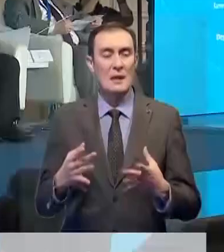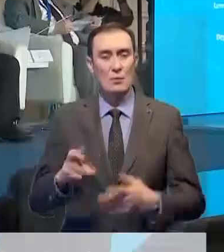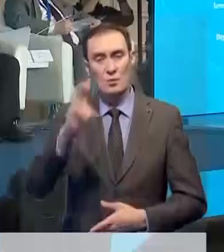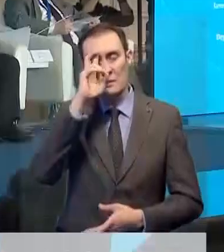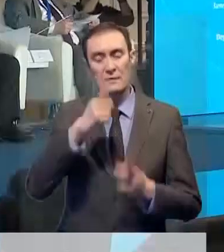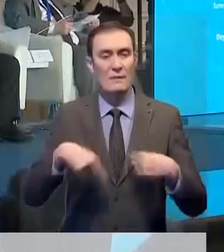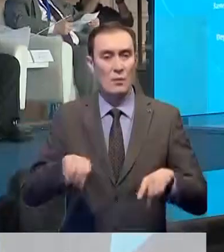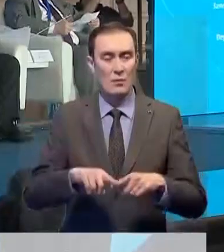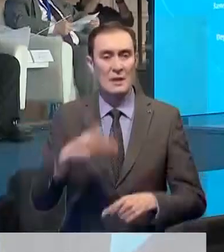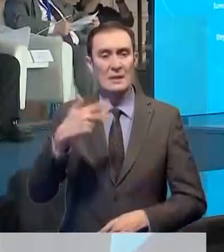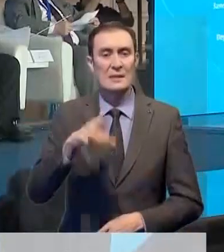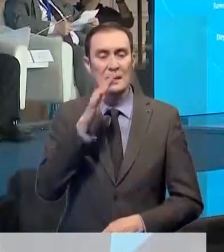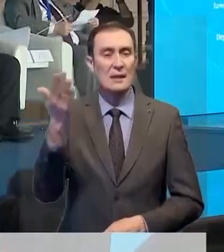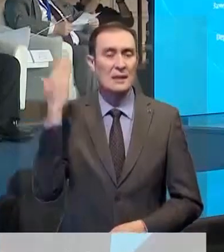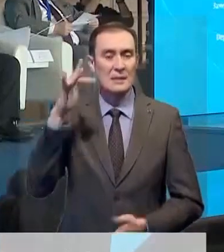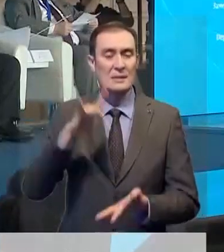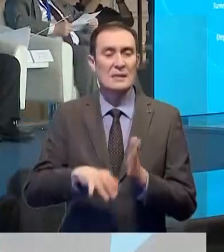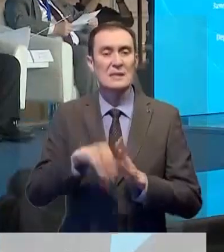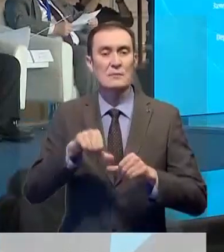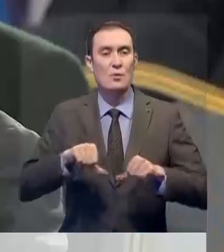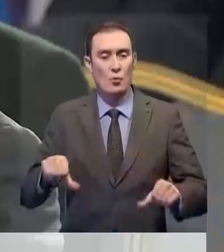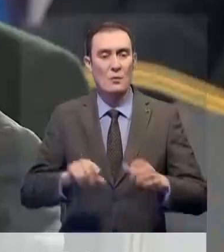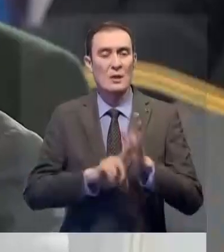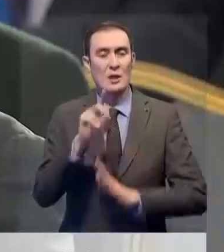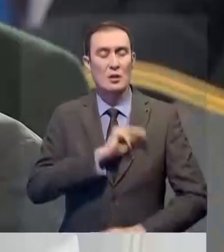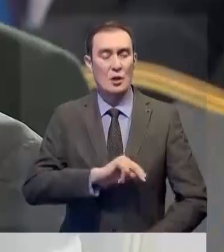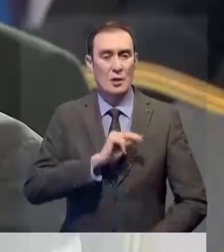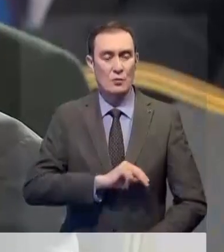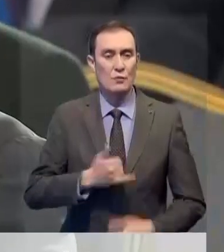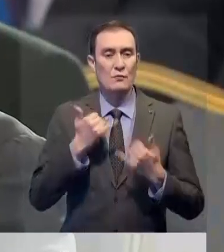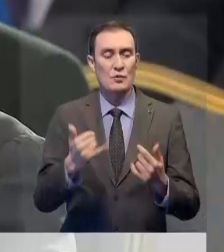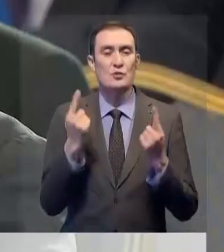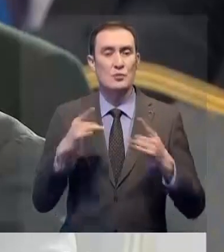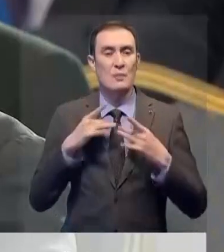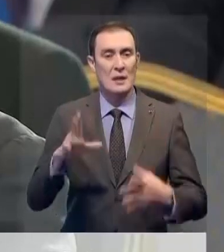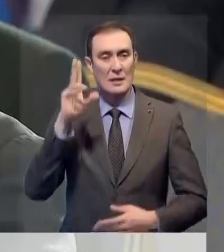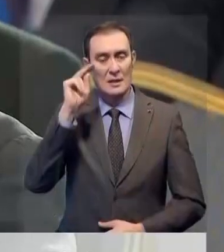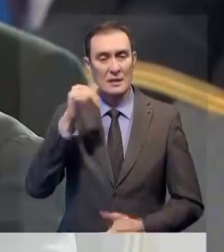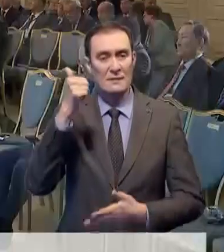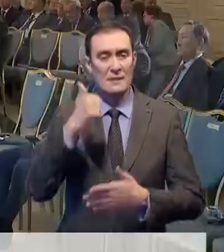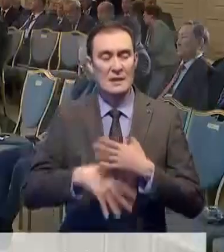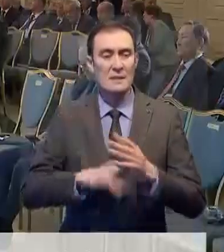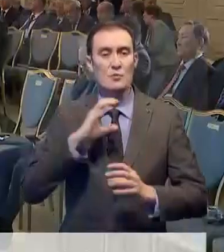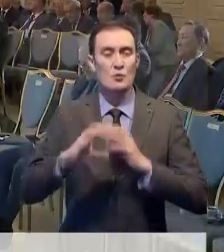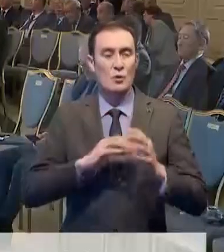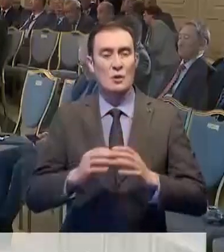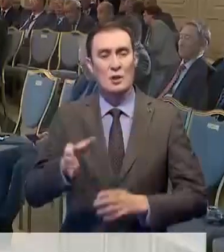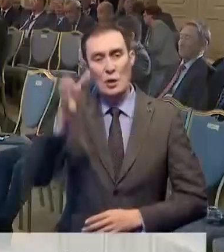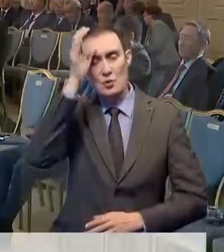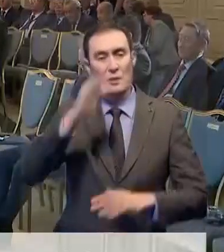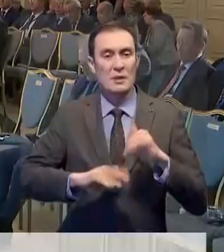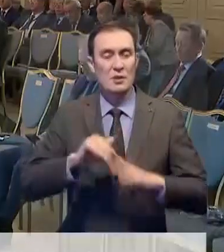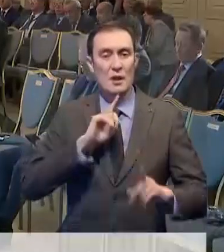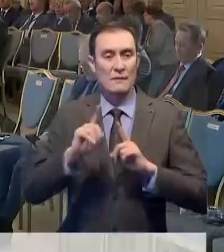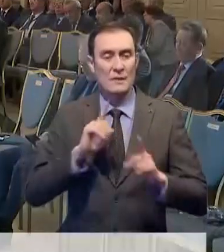государственного органа. 30 лет назад Центризбирком страны начал свою работу. В честь юбилейной даты в столице прошла международная